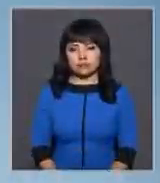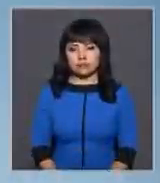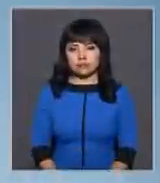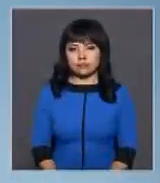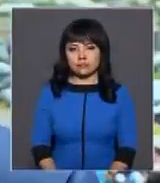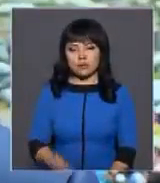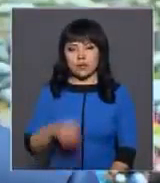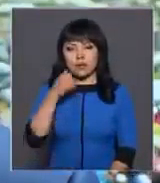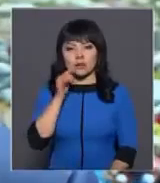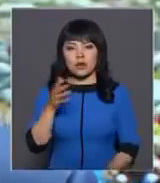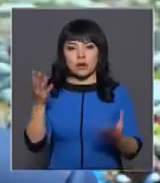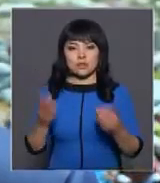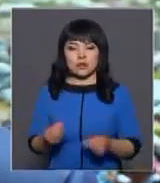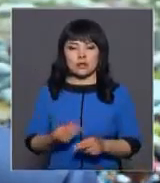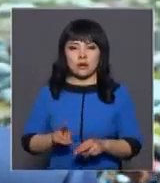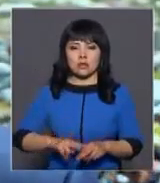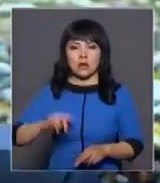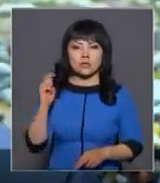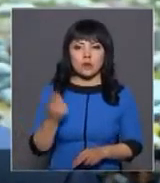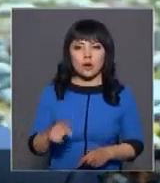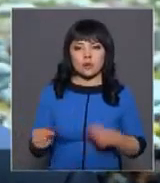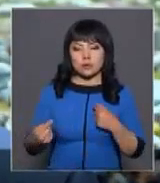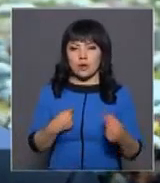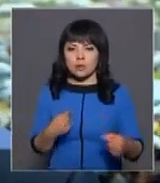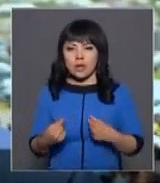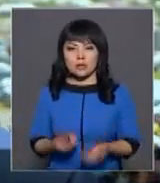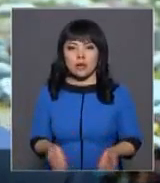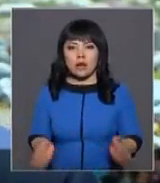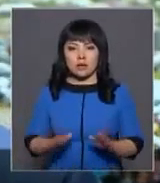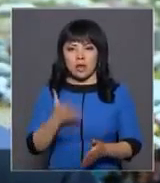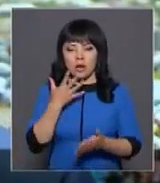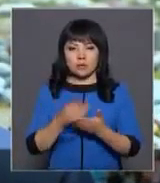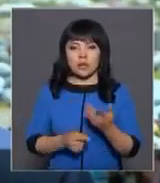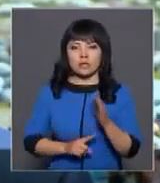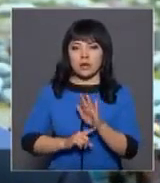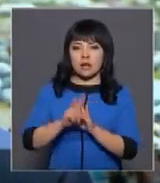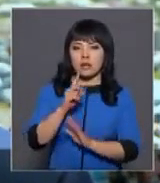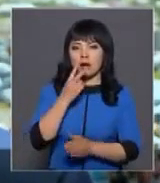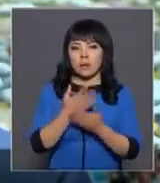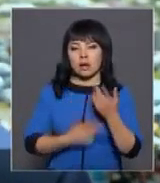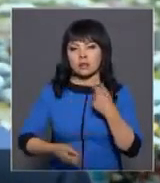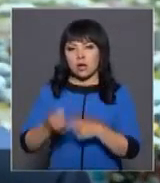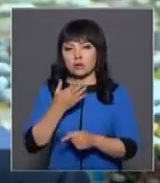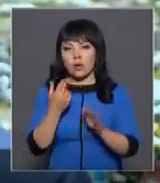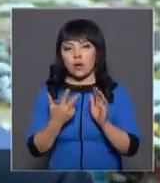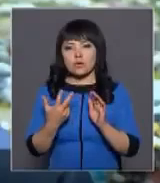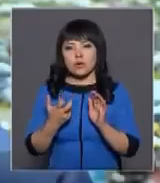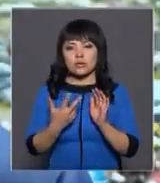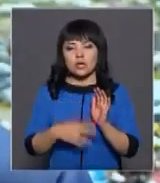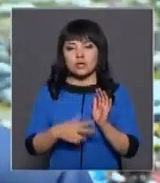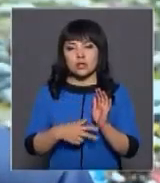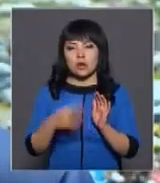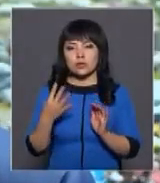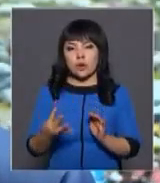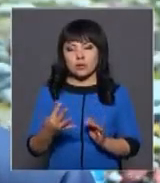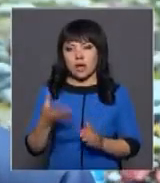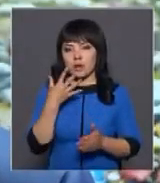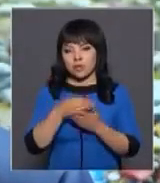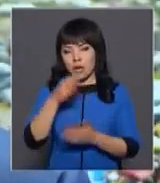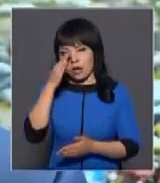Кешегі Сұрапыл соғыстан осы өлкеден аттанған, қайтпай қалған 384 боздақ